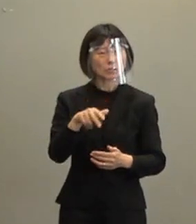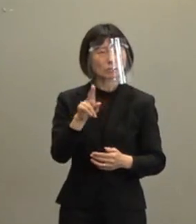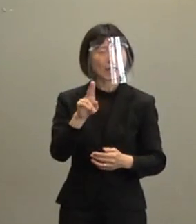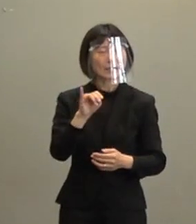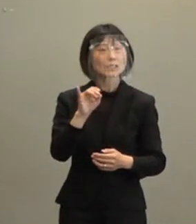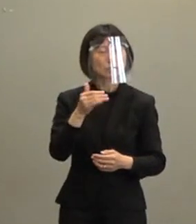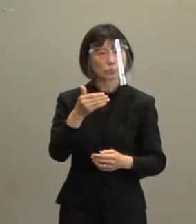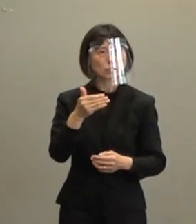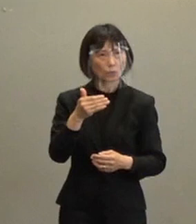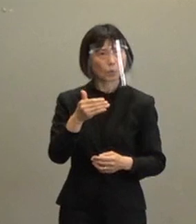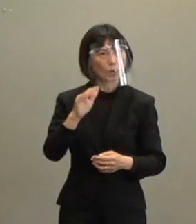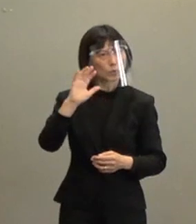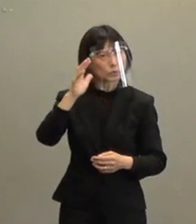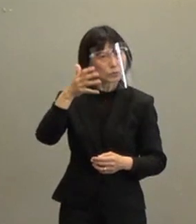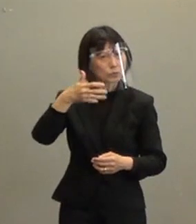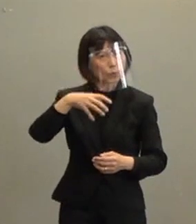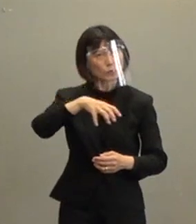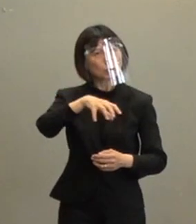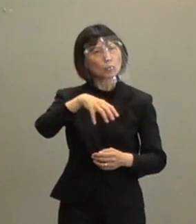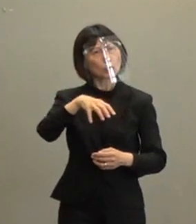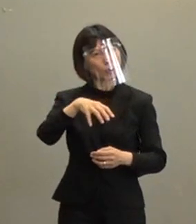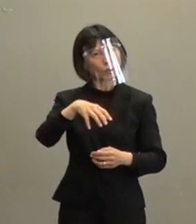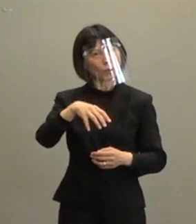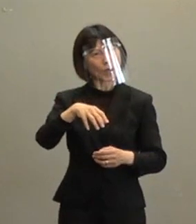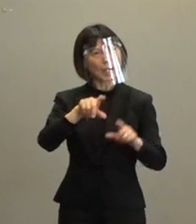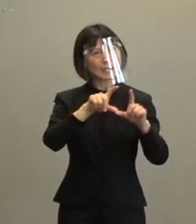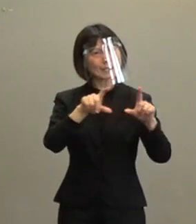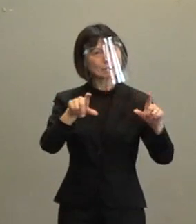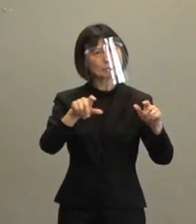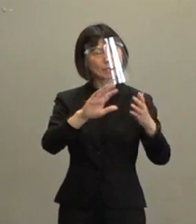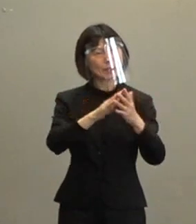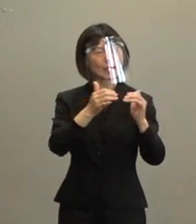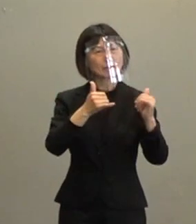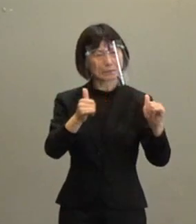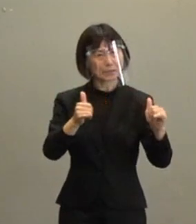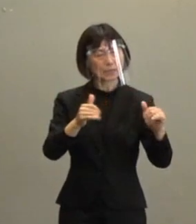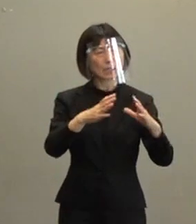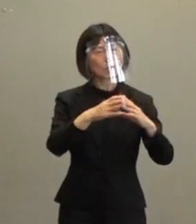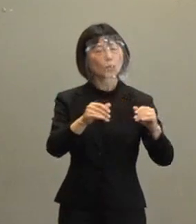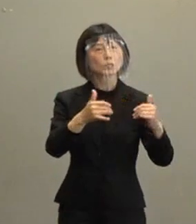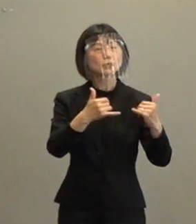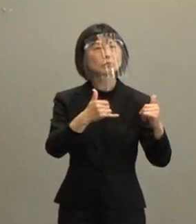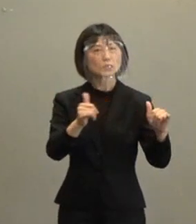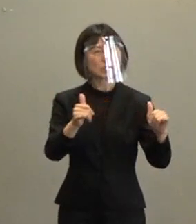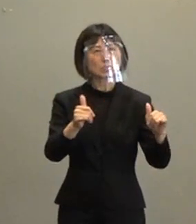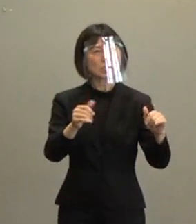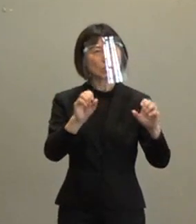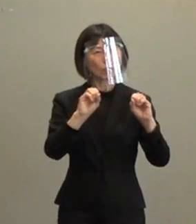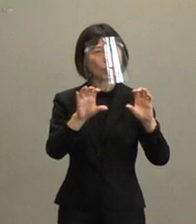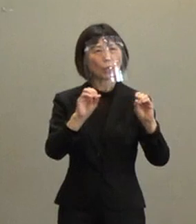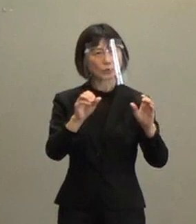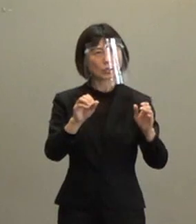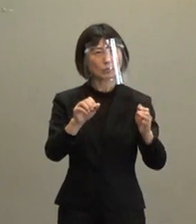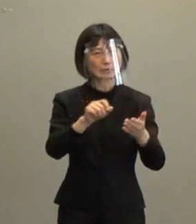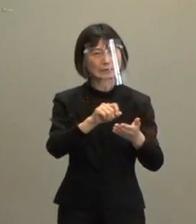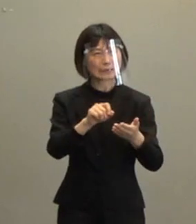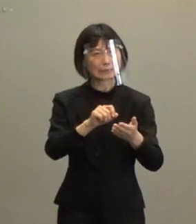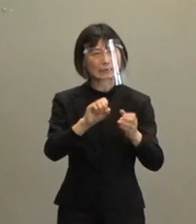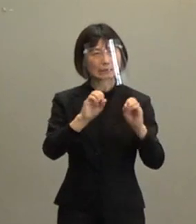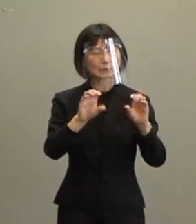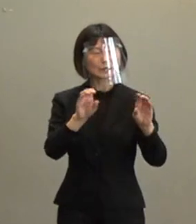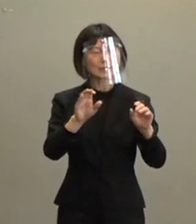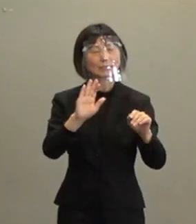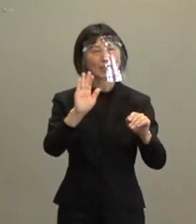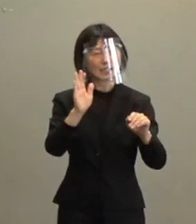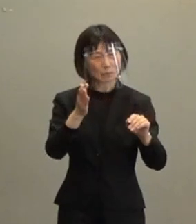もそもチバニアンなんですけど、何がすごいのかというのは、一般の県民や一般の国民とか、報道の記事に期待するものなかなかち